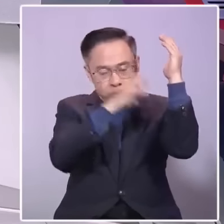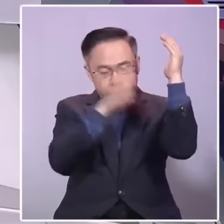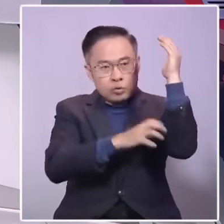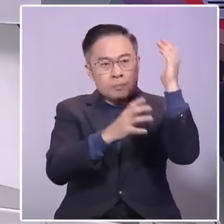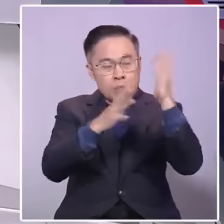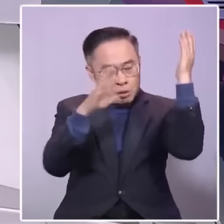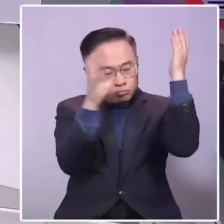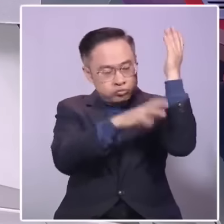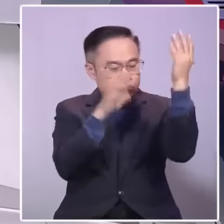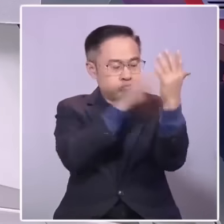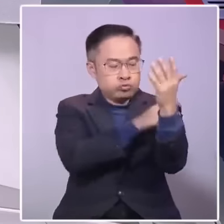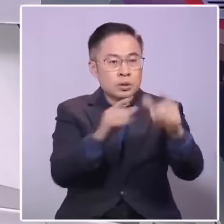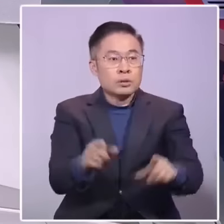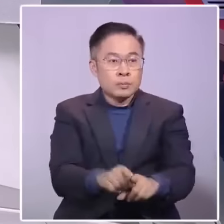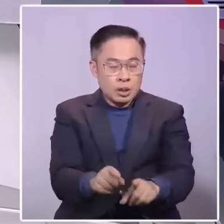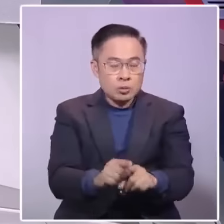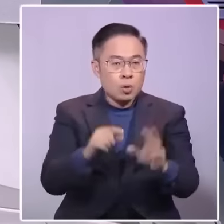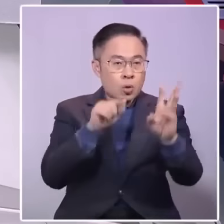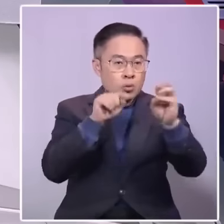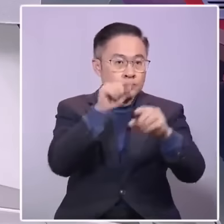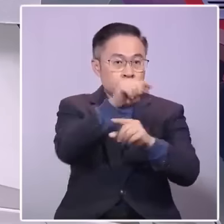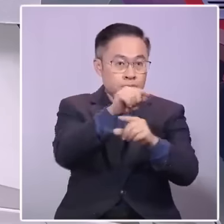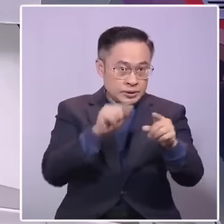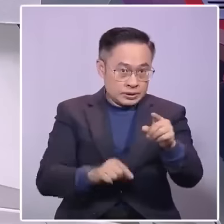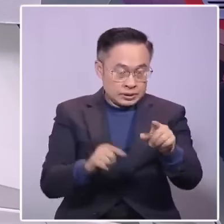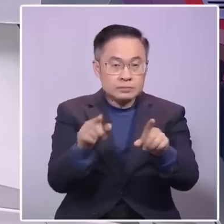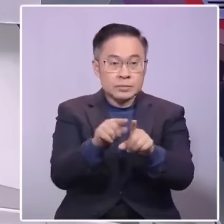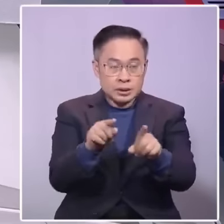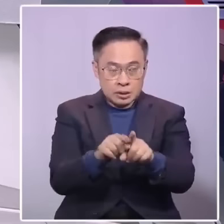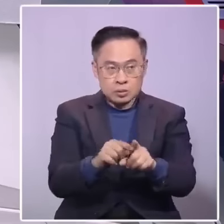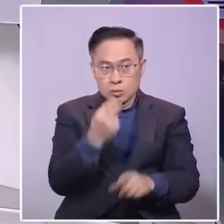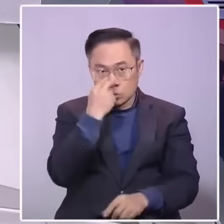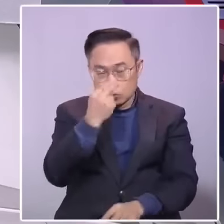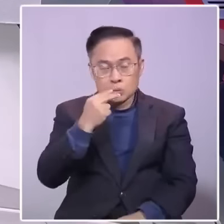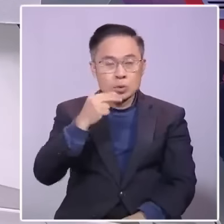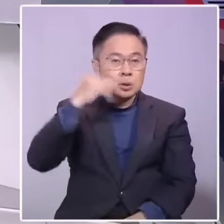ถึงหนักมากนะครับ160ของพื้นที่ยังไงติดตามเรื่องของส